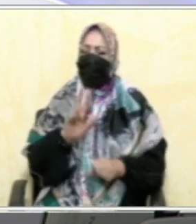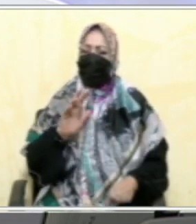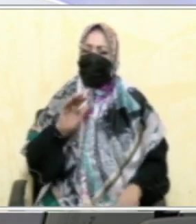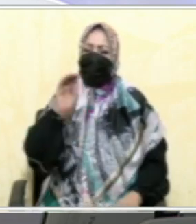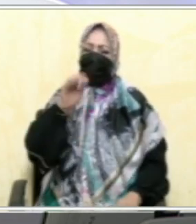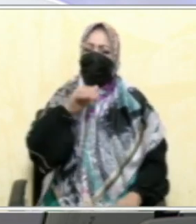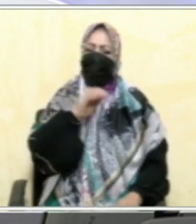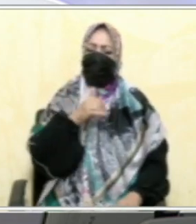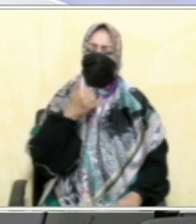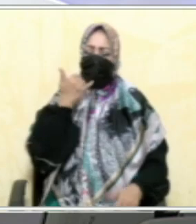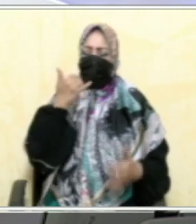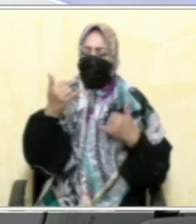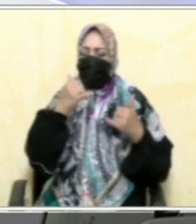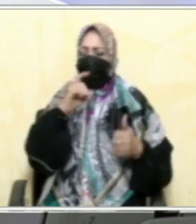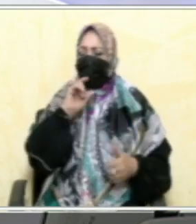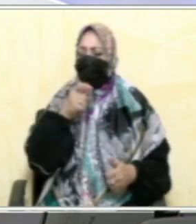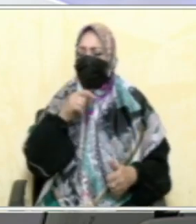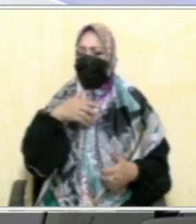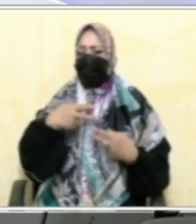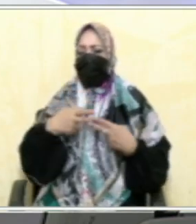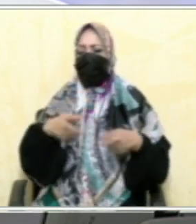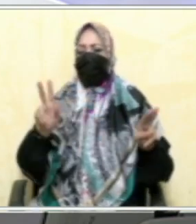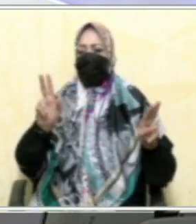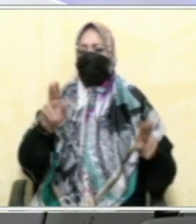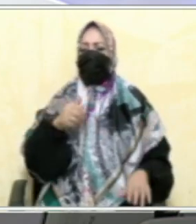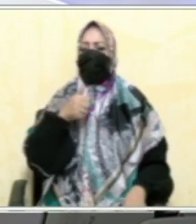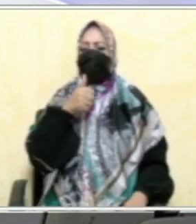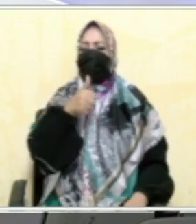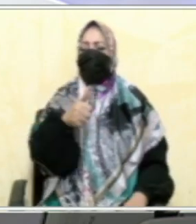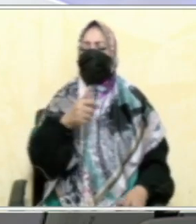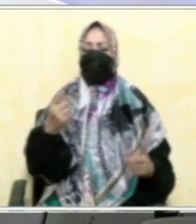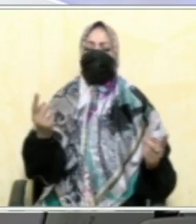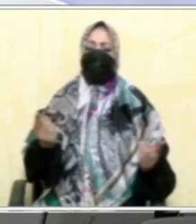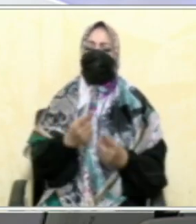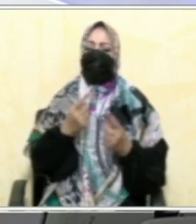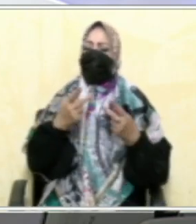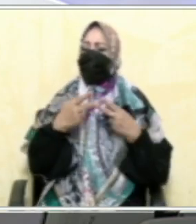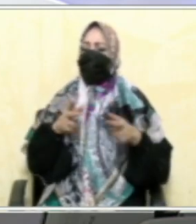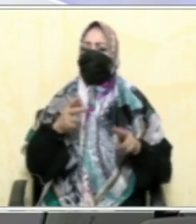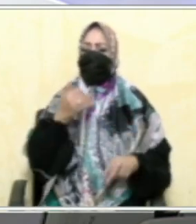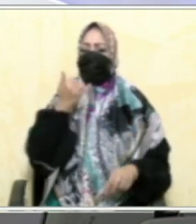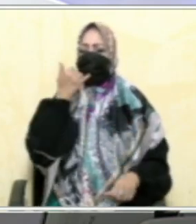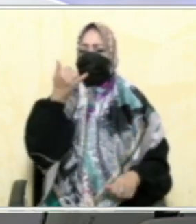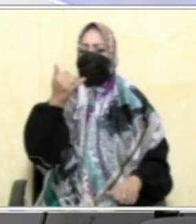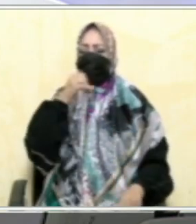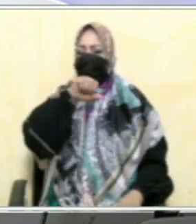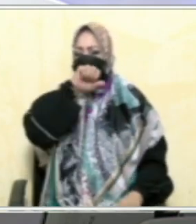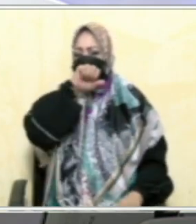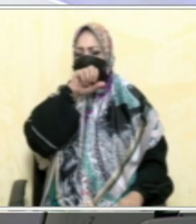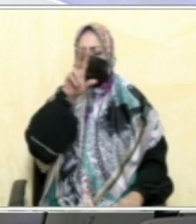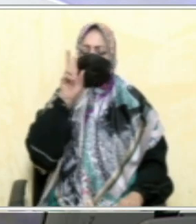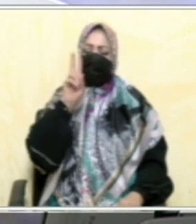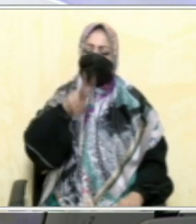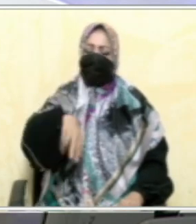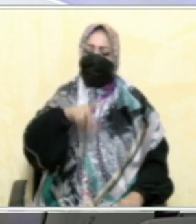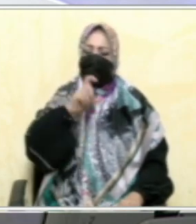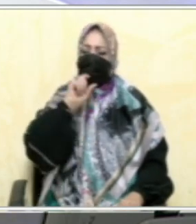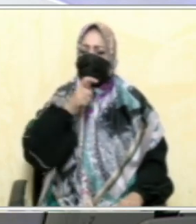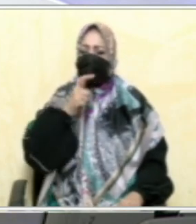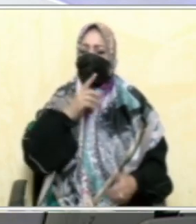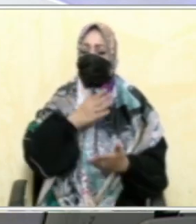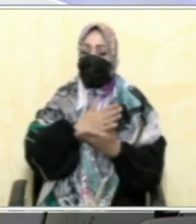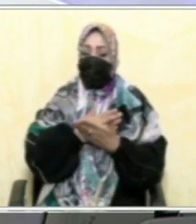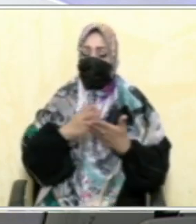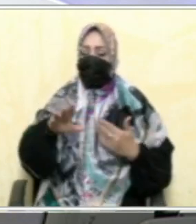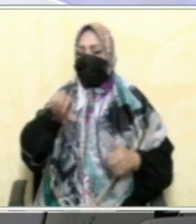القول، وهذا هو الذي يفتى به في دار الإفتاء. وبالتالي أنت يا أخت سالمة ما دام أنك قد